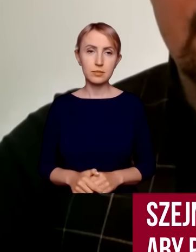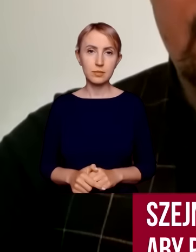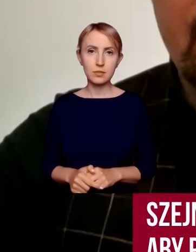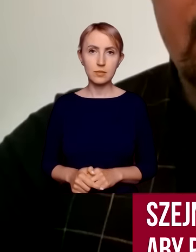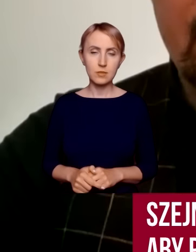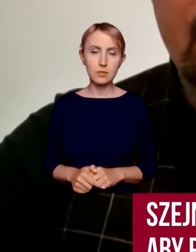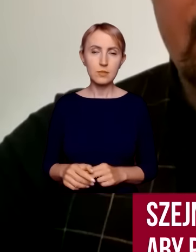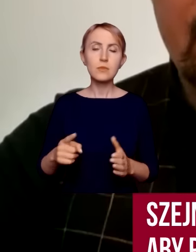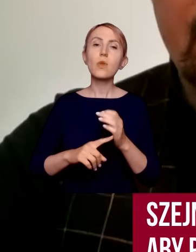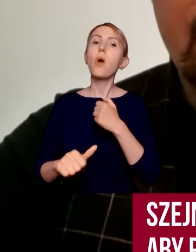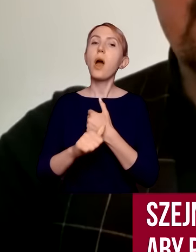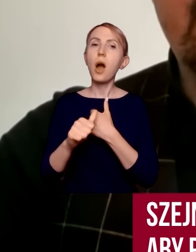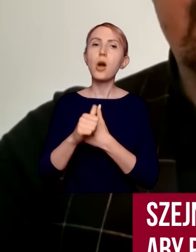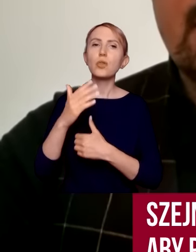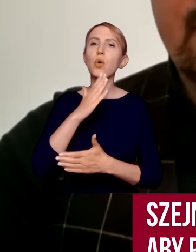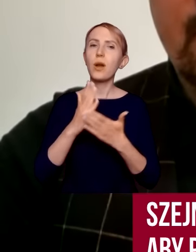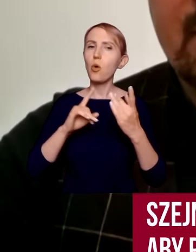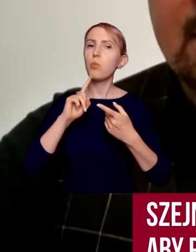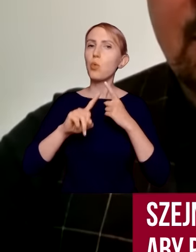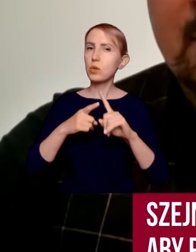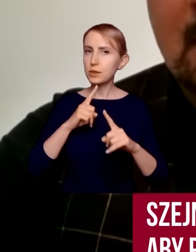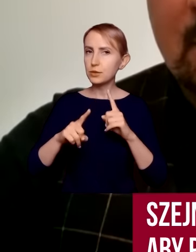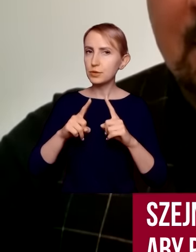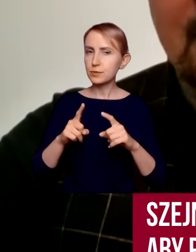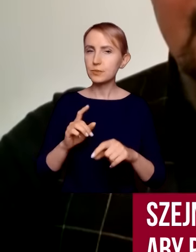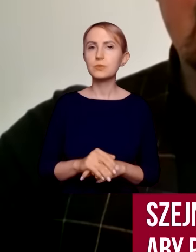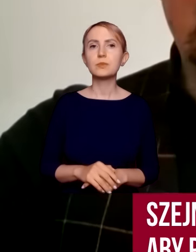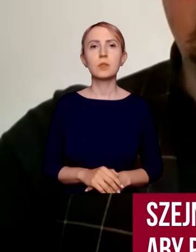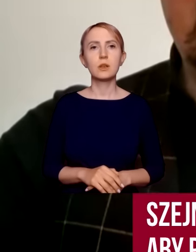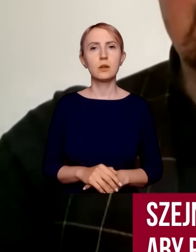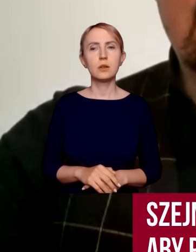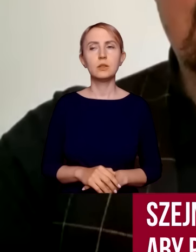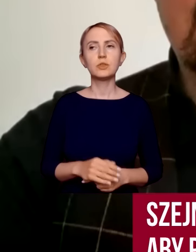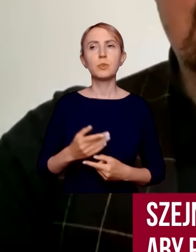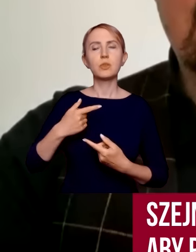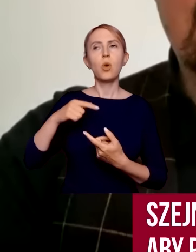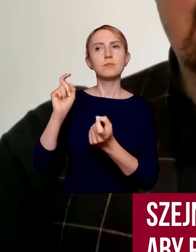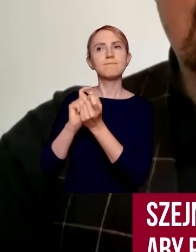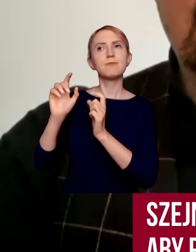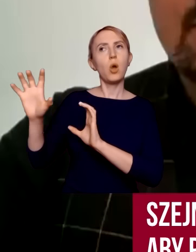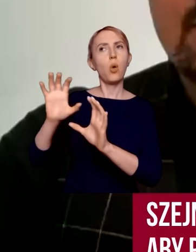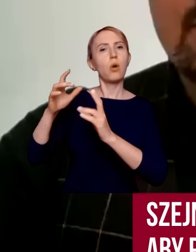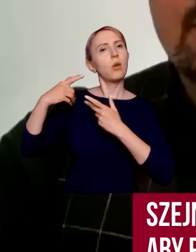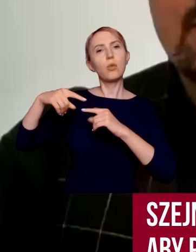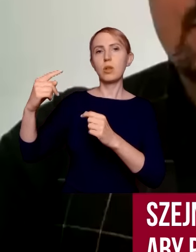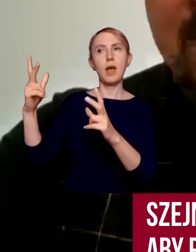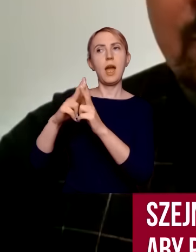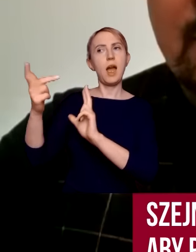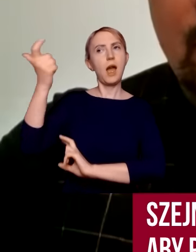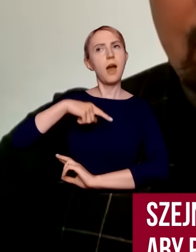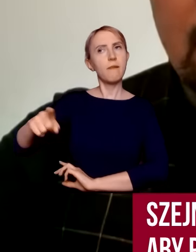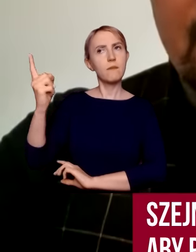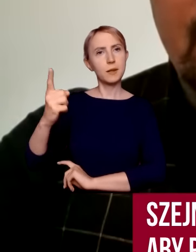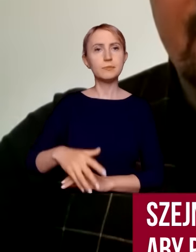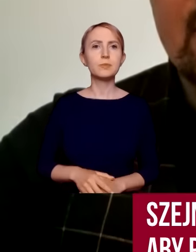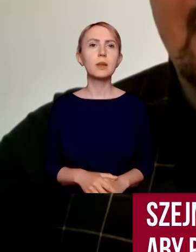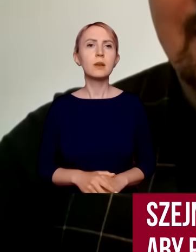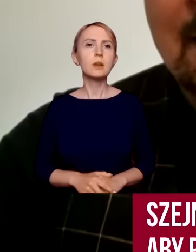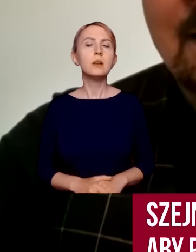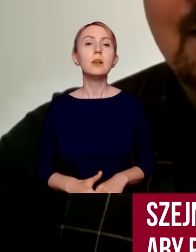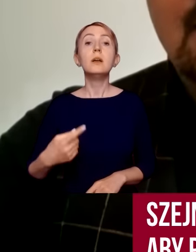to argument geopolityczny, żeby podnieść swój potencjał odstraszania. Natomiast no faktycznie mamy tutaj pewną